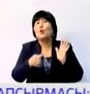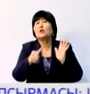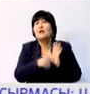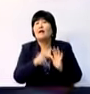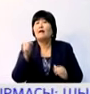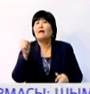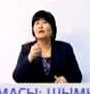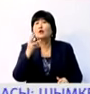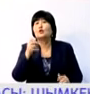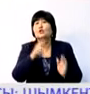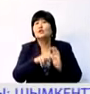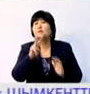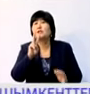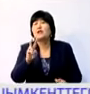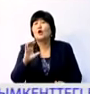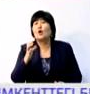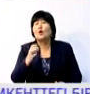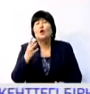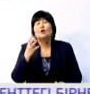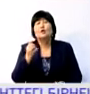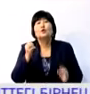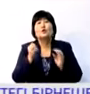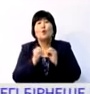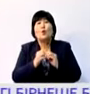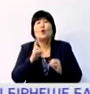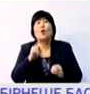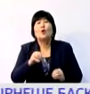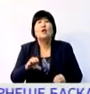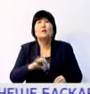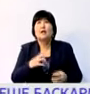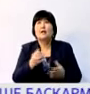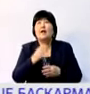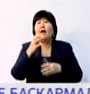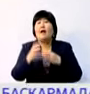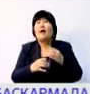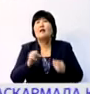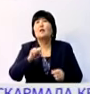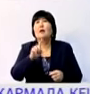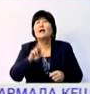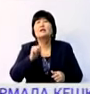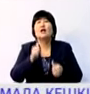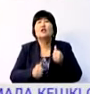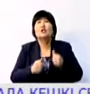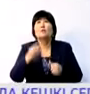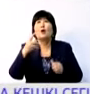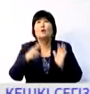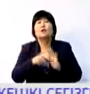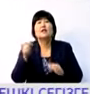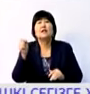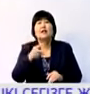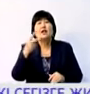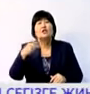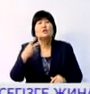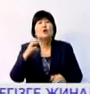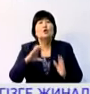алтын, 372 күміс және 410 қола медальді олжалапты. Ал әлем және Азия чемпионаттарында 37 алтын, 23